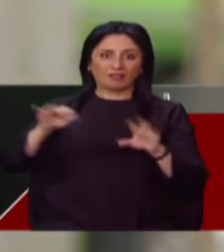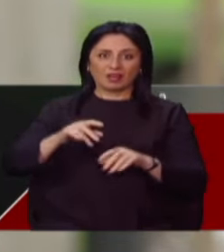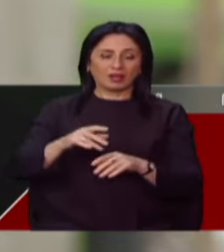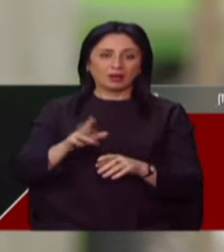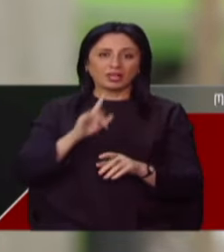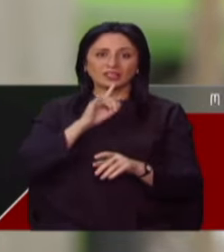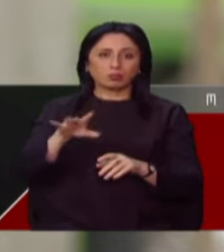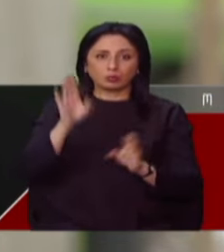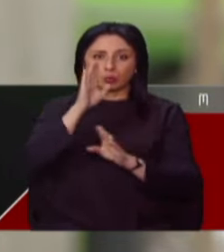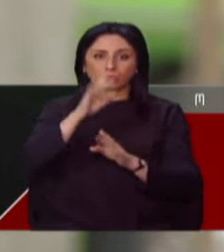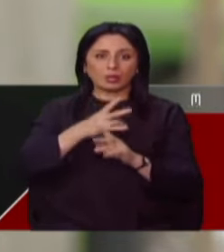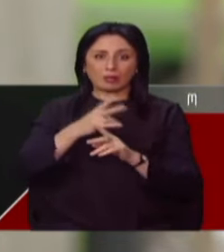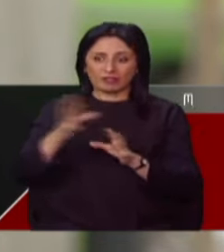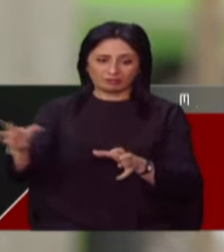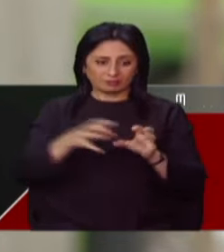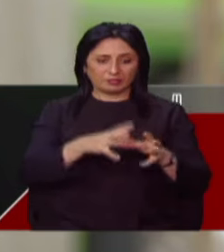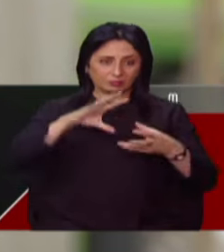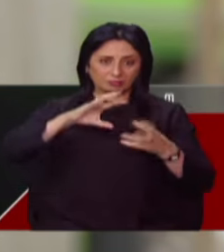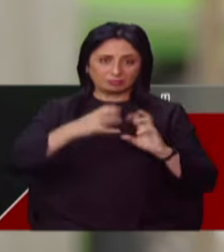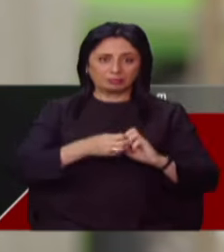ბუნებაში და მეორე მხრივ